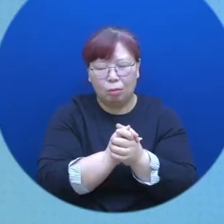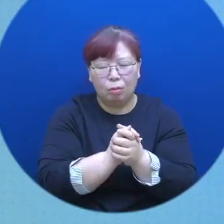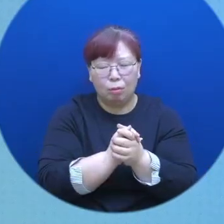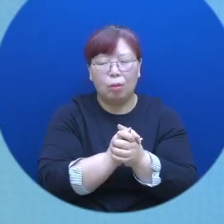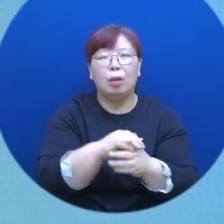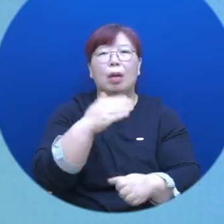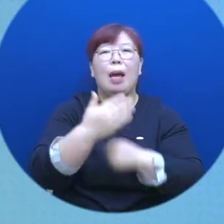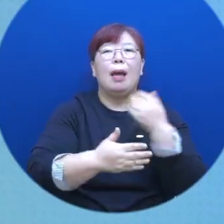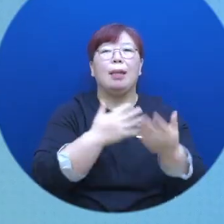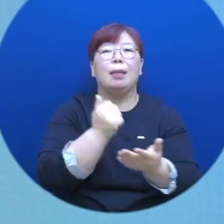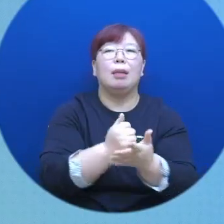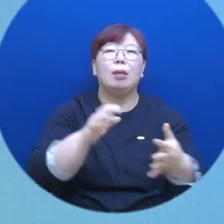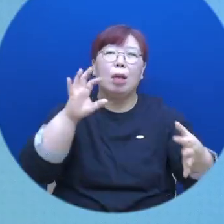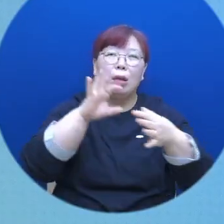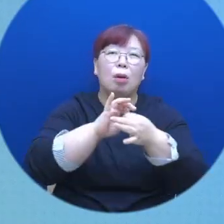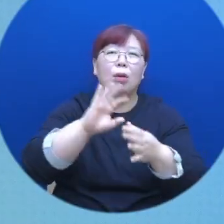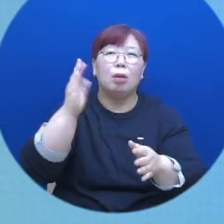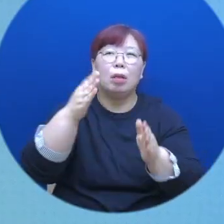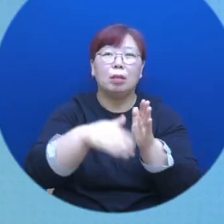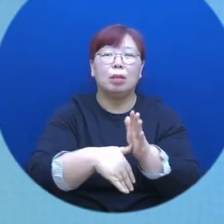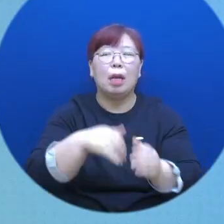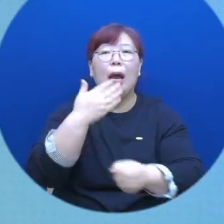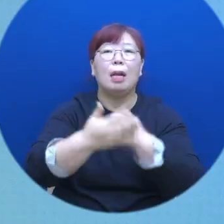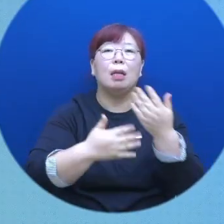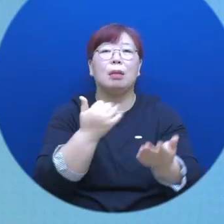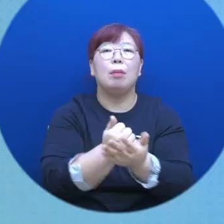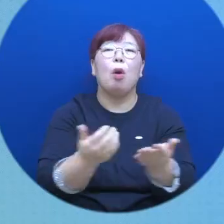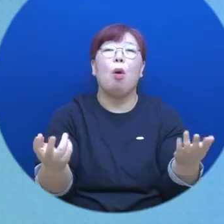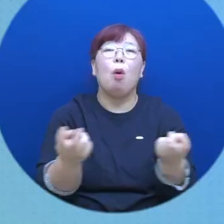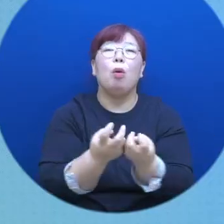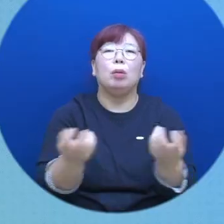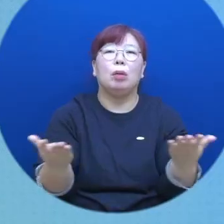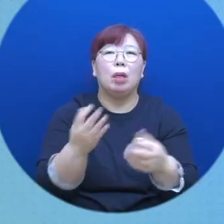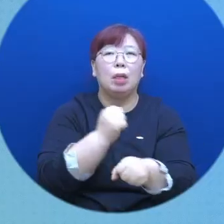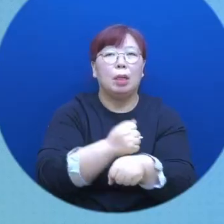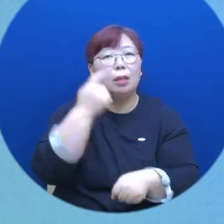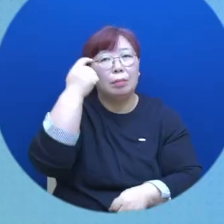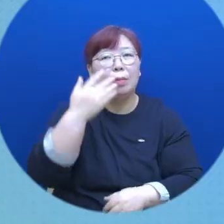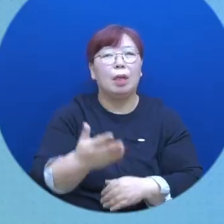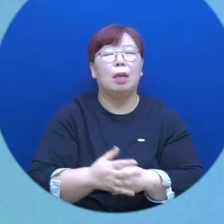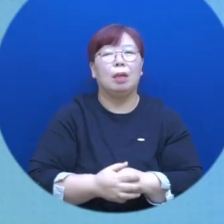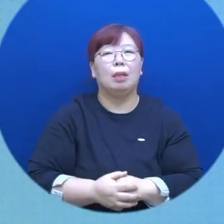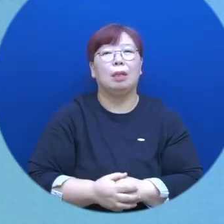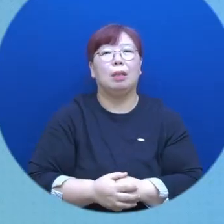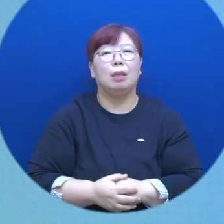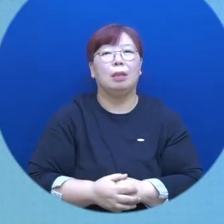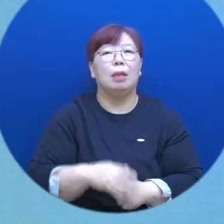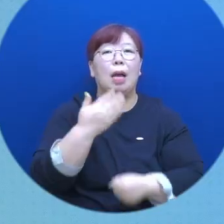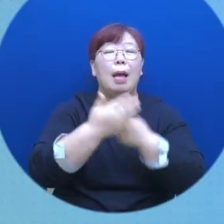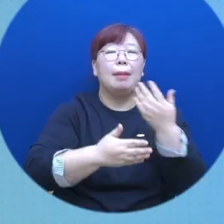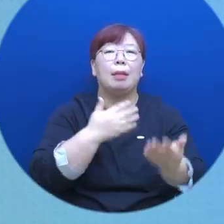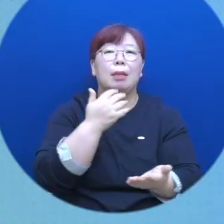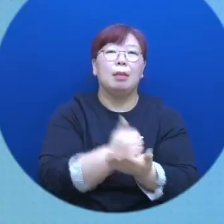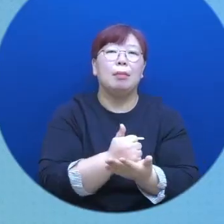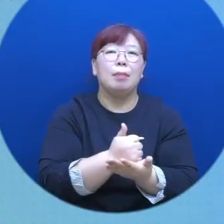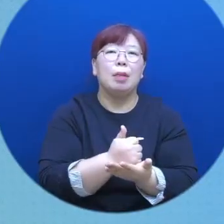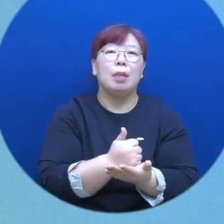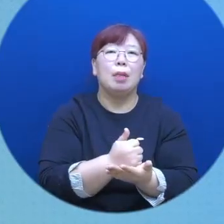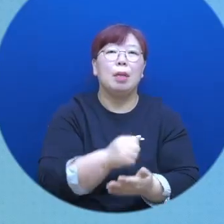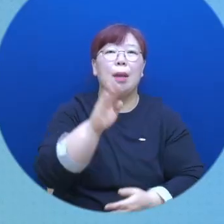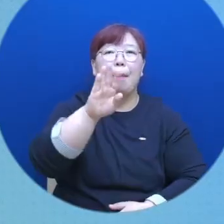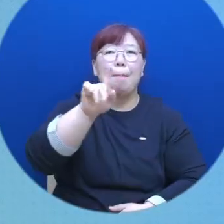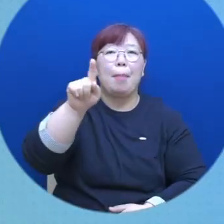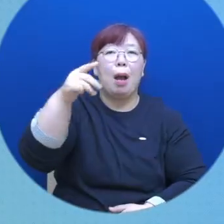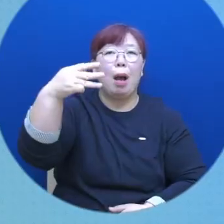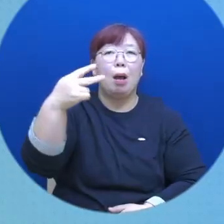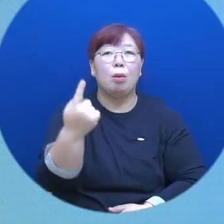하나님과 연결되어졌을 때 하나님께서는 어떻게 일하시나요? 하나님이 누구에게? 바로의